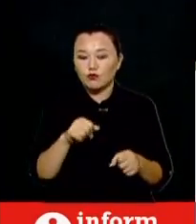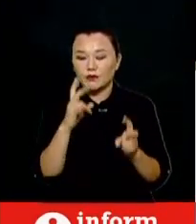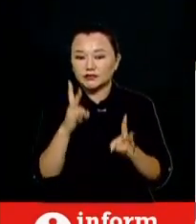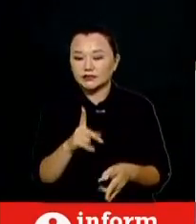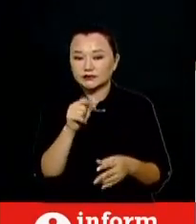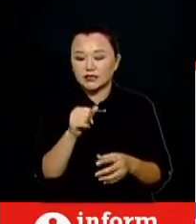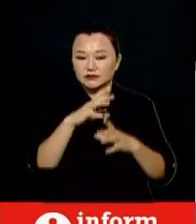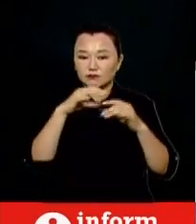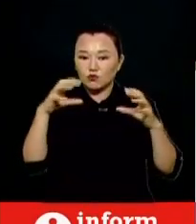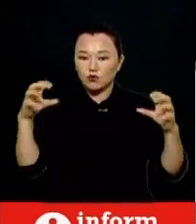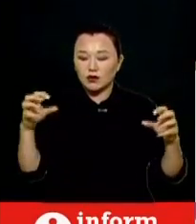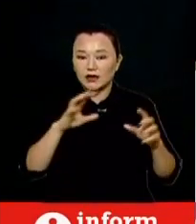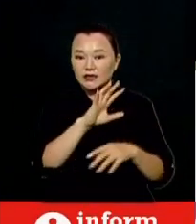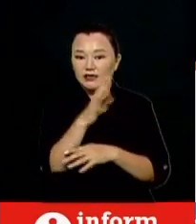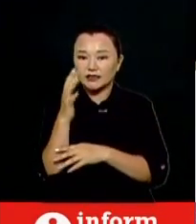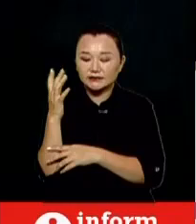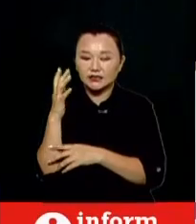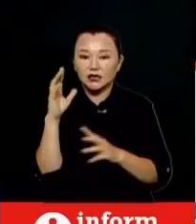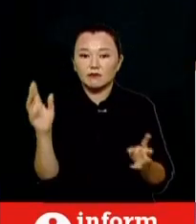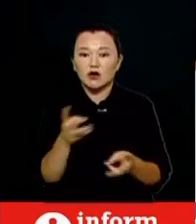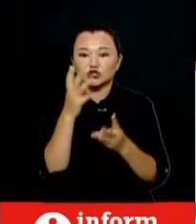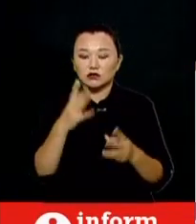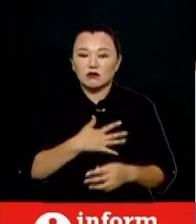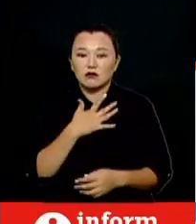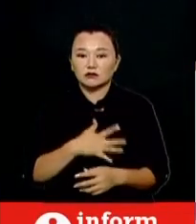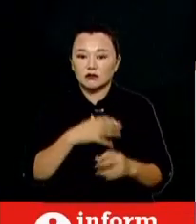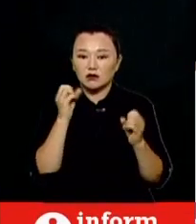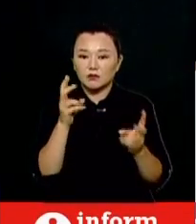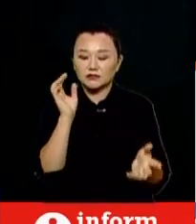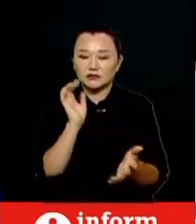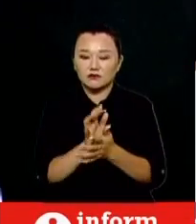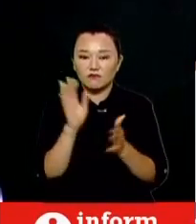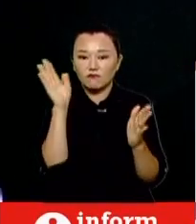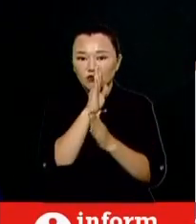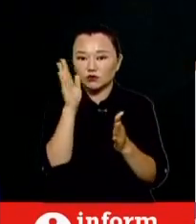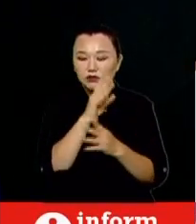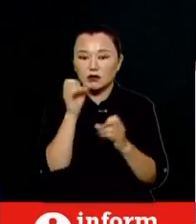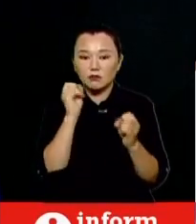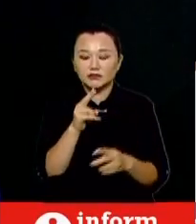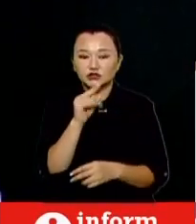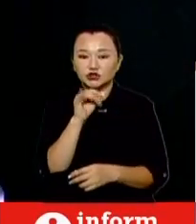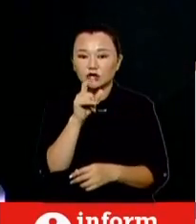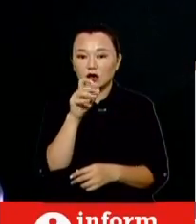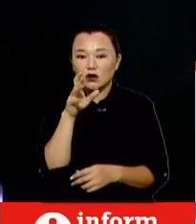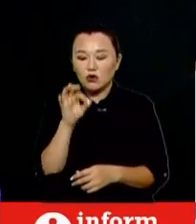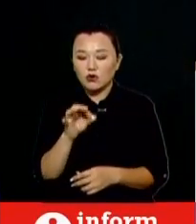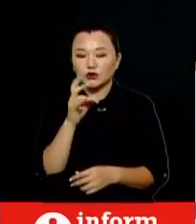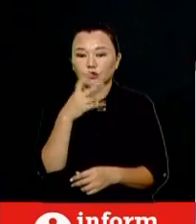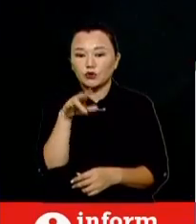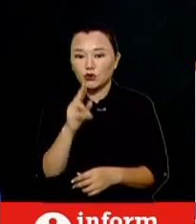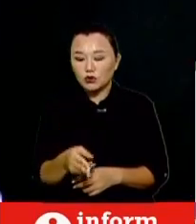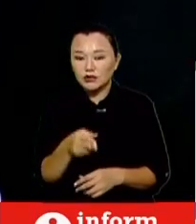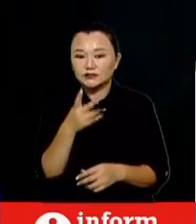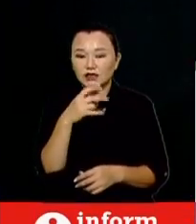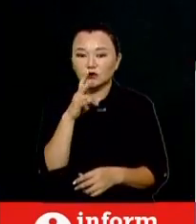из-за смога от лесных пожаров в Канаде. Опасное загрязнение воздуха угрожает Чикаго, Нью-Йорку, Детройту, Сент-Луису